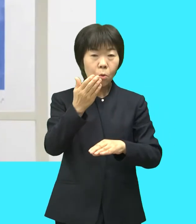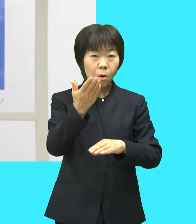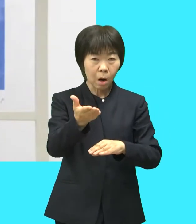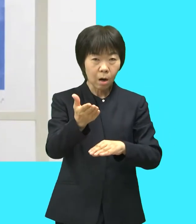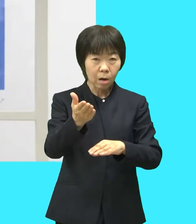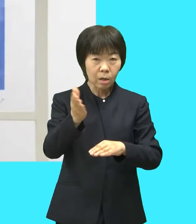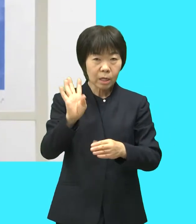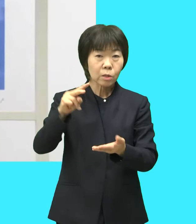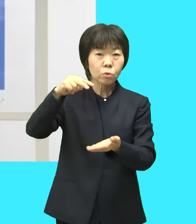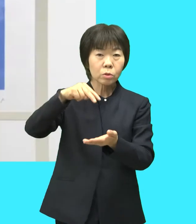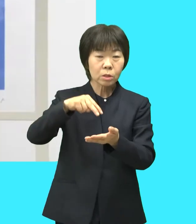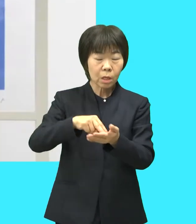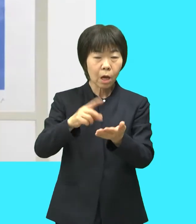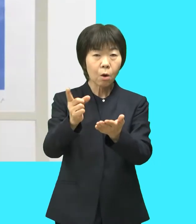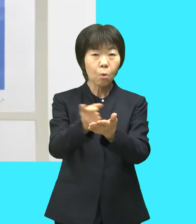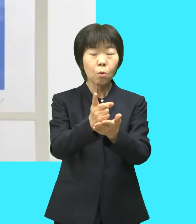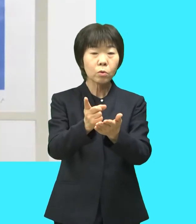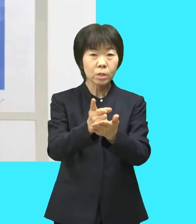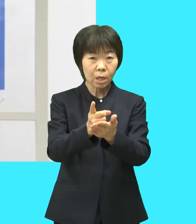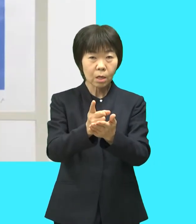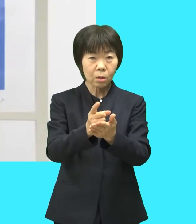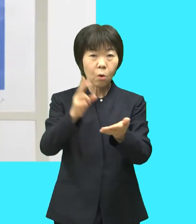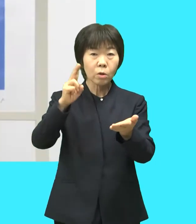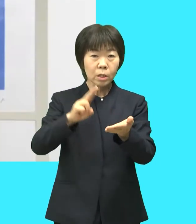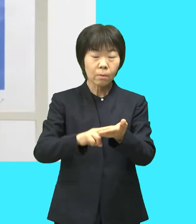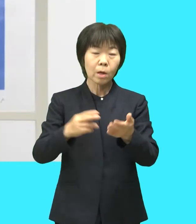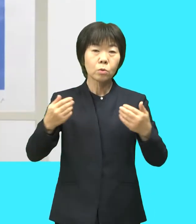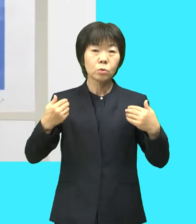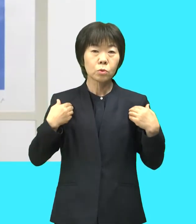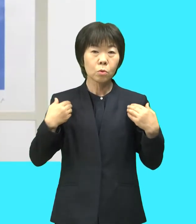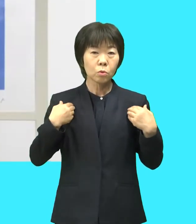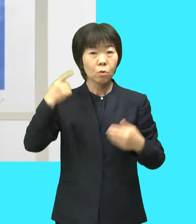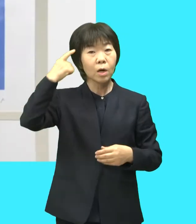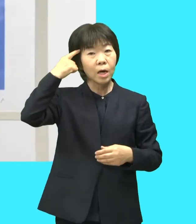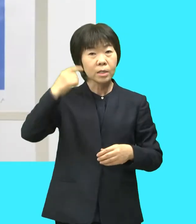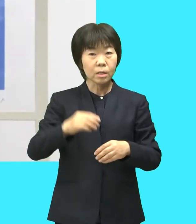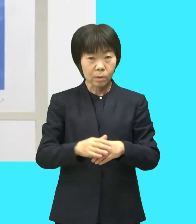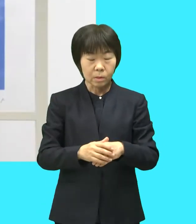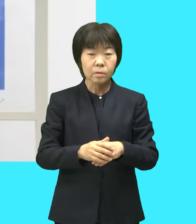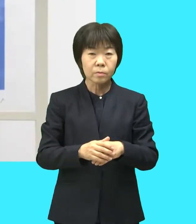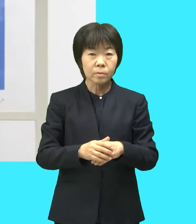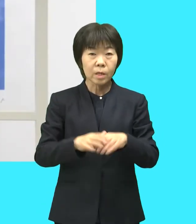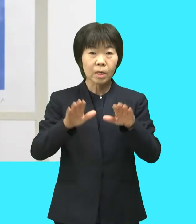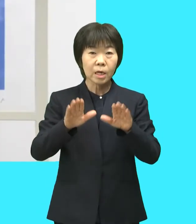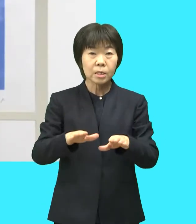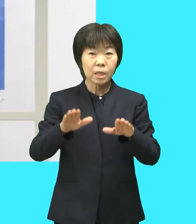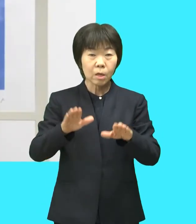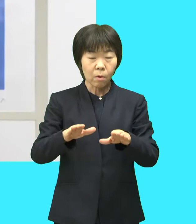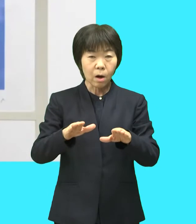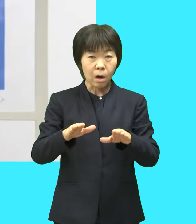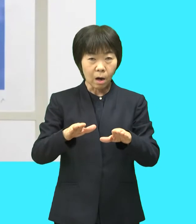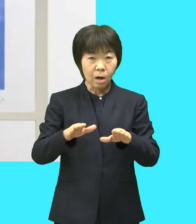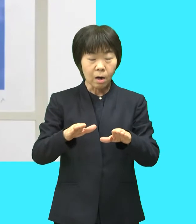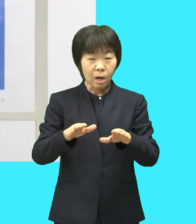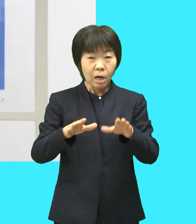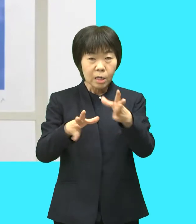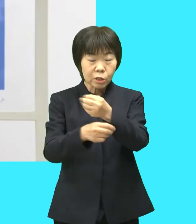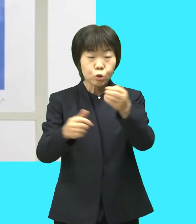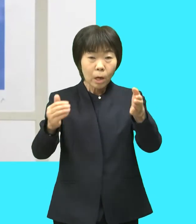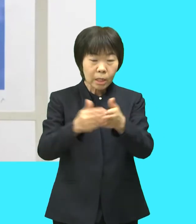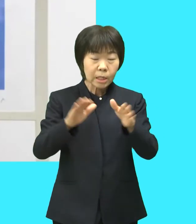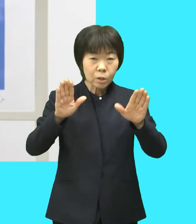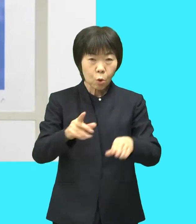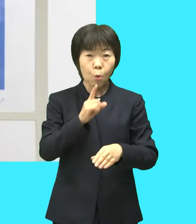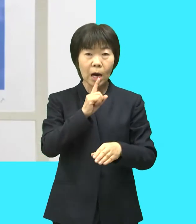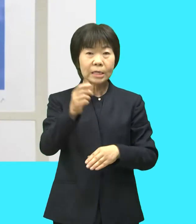としてやはり方向性というものを固めていかなければいけないと考えております。現時点では直ちにいつまでにと今日この場で言